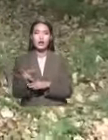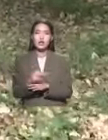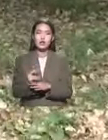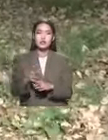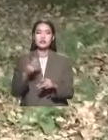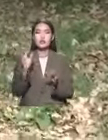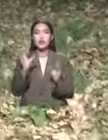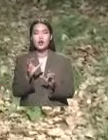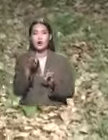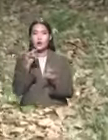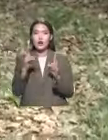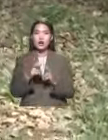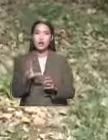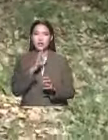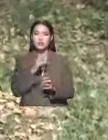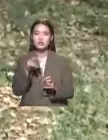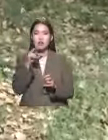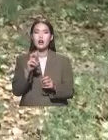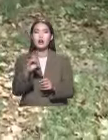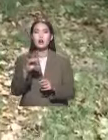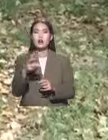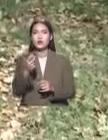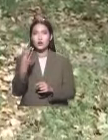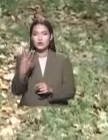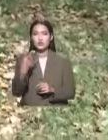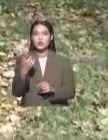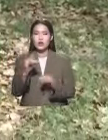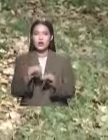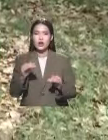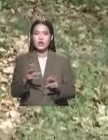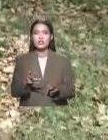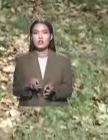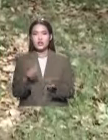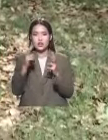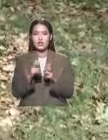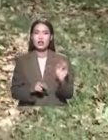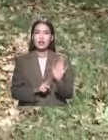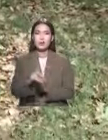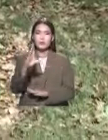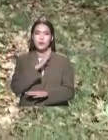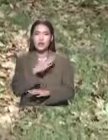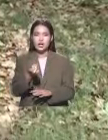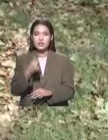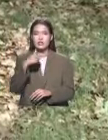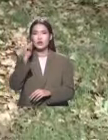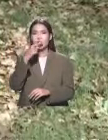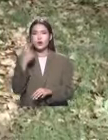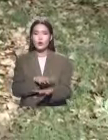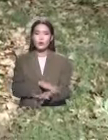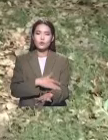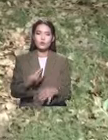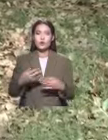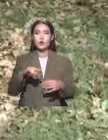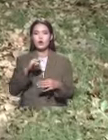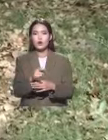жанында орналасқан. Сөйтіп қараусыз қалған 3 жасар Заңғар құдыққа құлап ажал құшады. Күні кеше ғана мұның аузы ашық тұрған